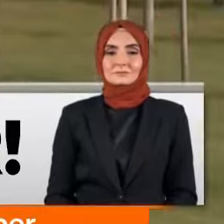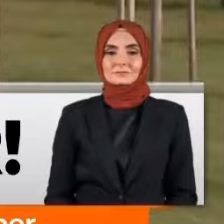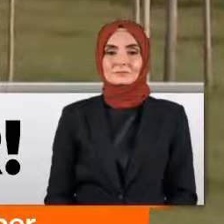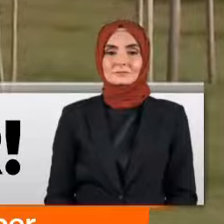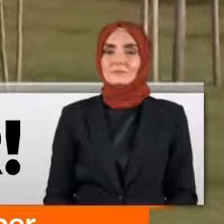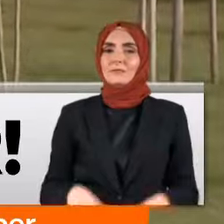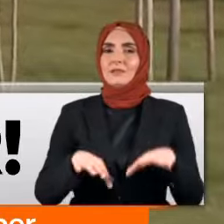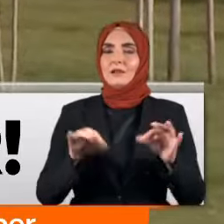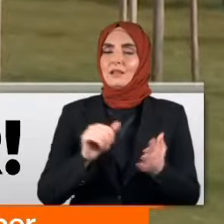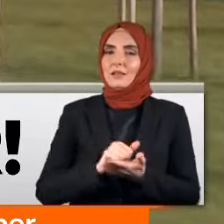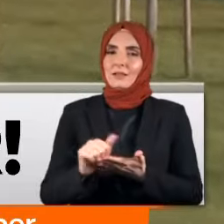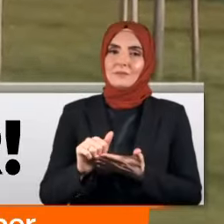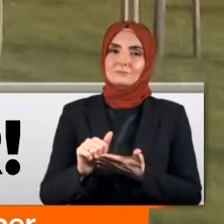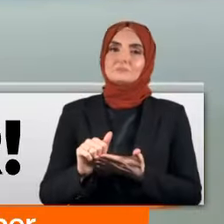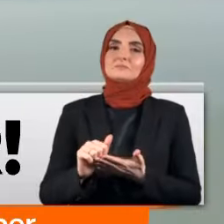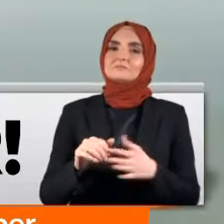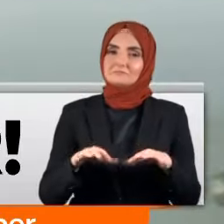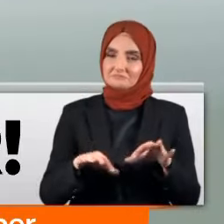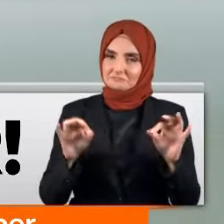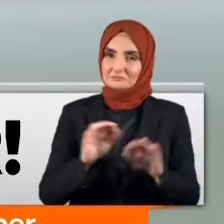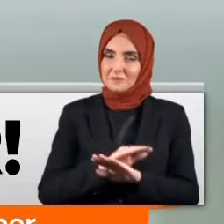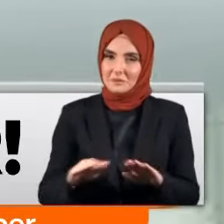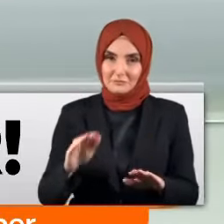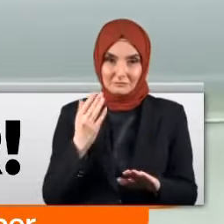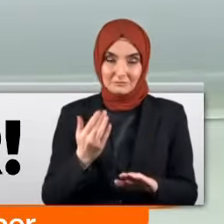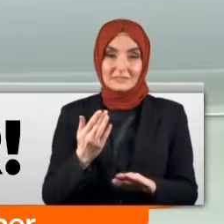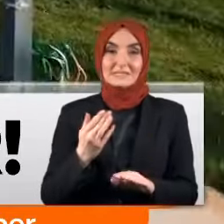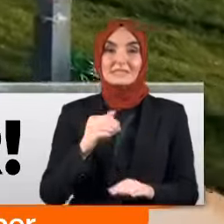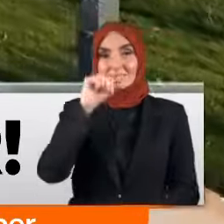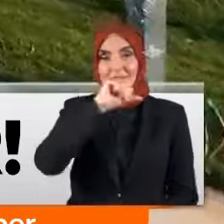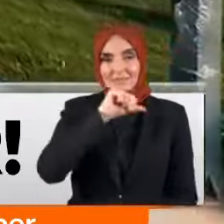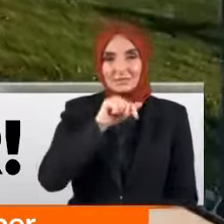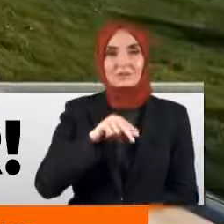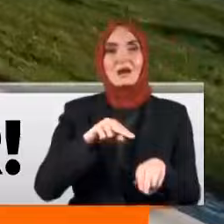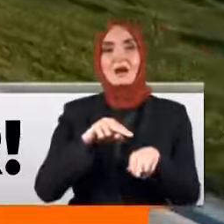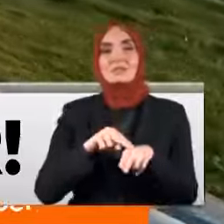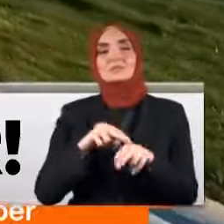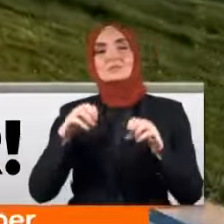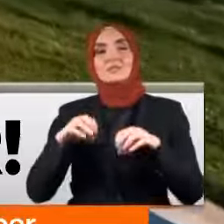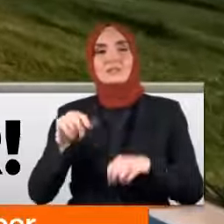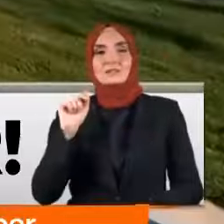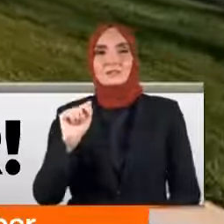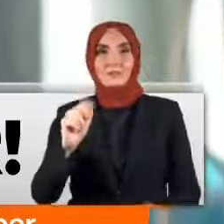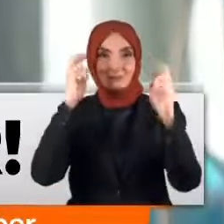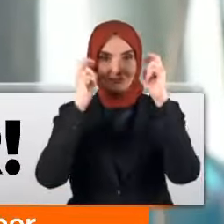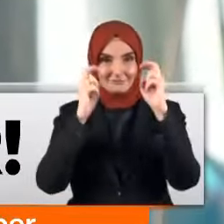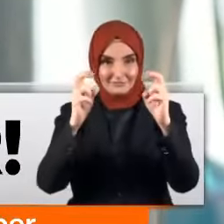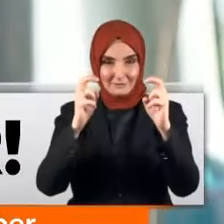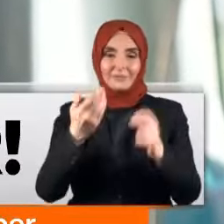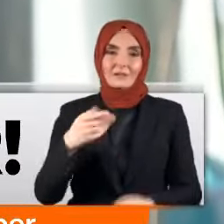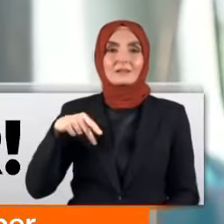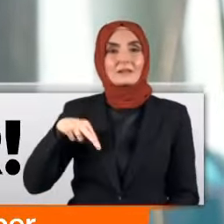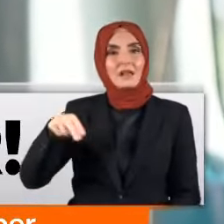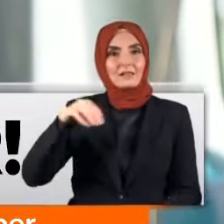Tüm hazırlıklar tamamlandı. Sirkeci Kazlıçeşme raylı sistem ve yayalar için yeni nesil ulaşım projesi